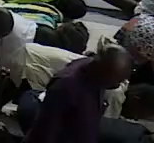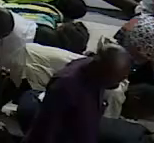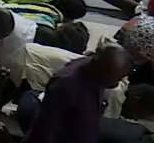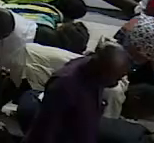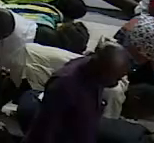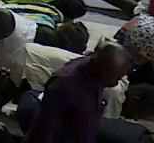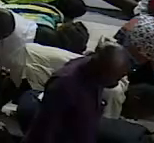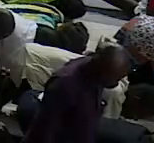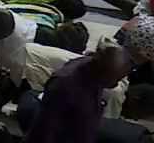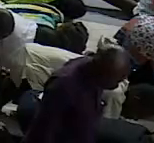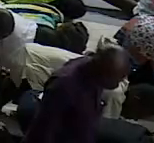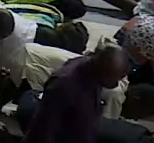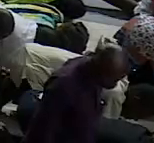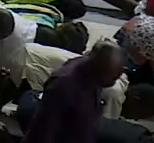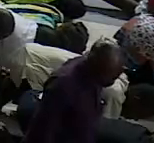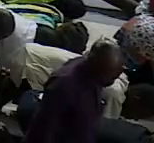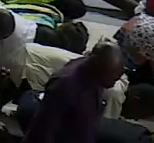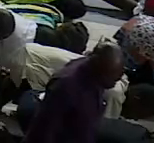de